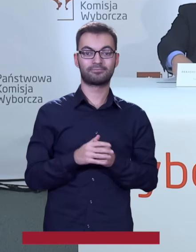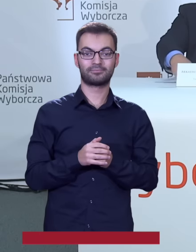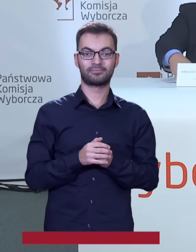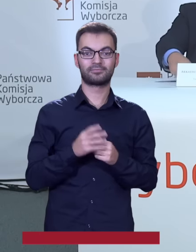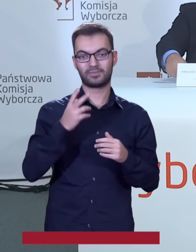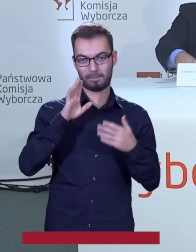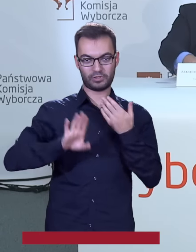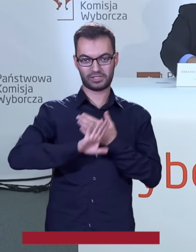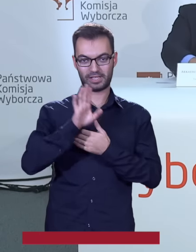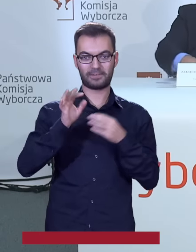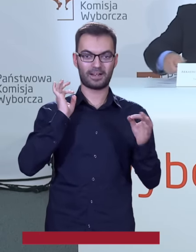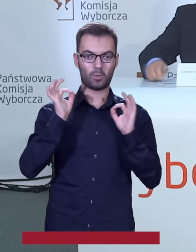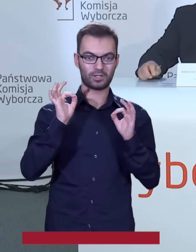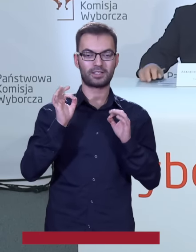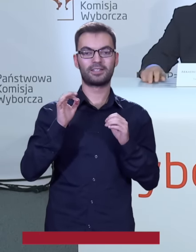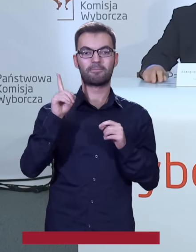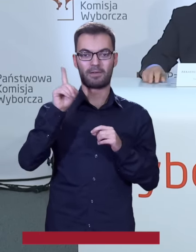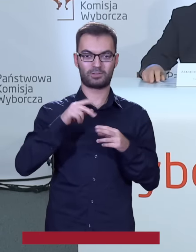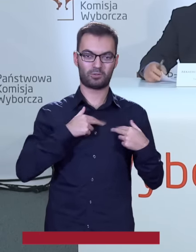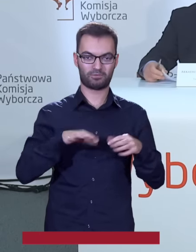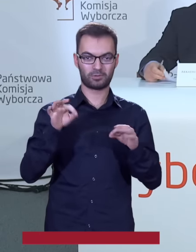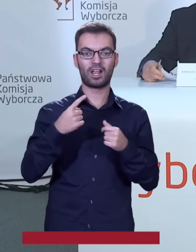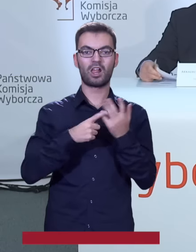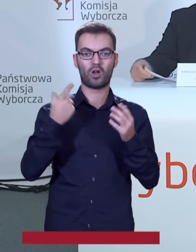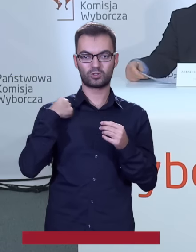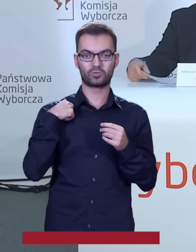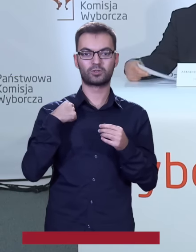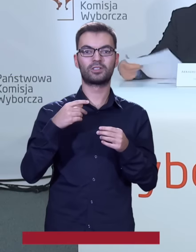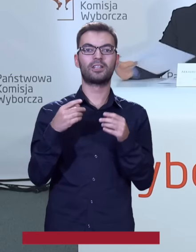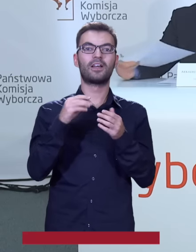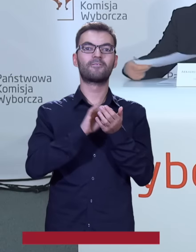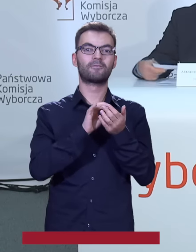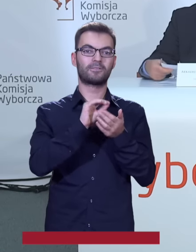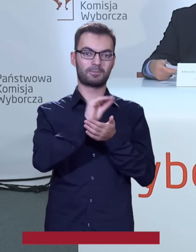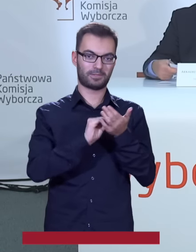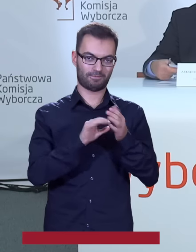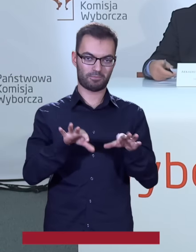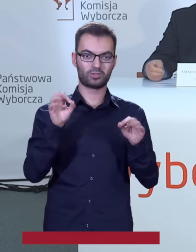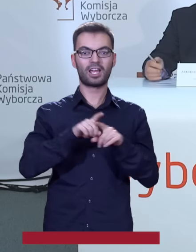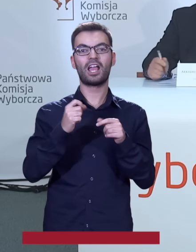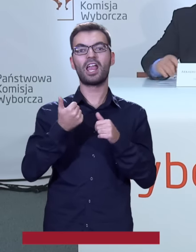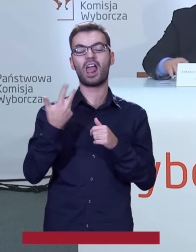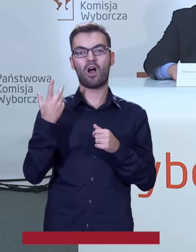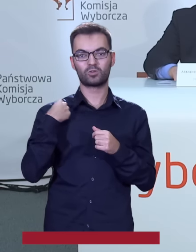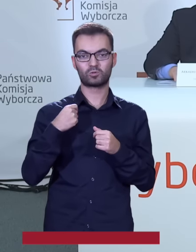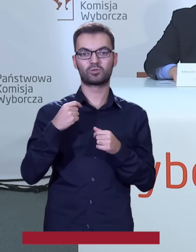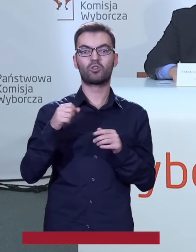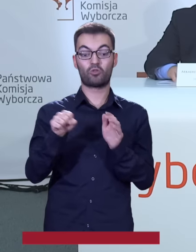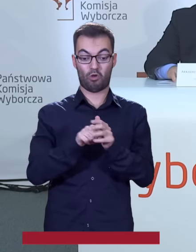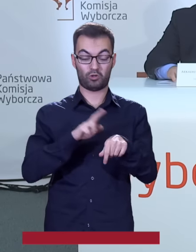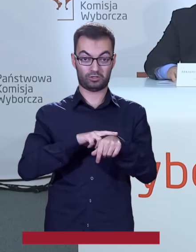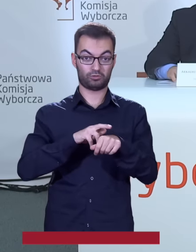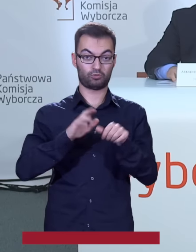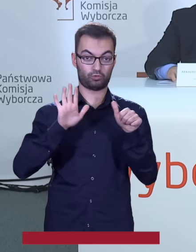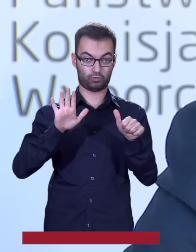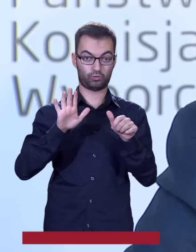przedstawię komunikat Państwowej Komisji Wyborczej o liczbie osób ujętych w spisach wyborców oraz liczbie osób, którym do godziny 17 w